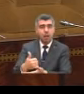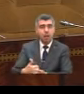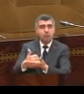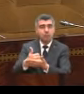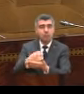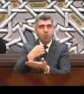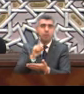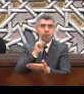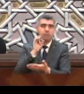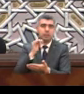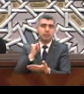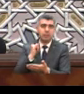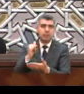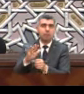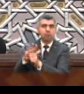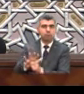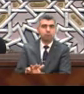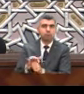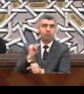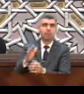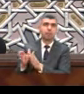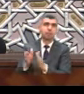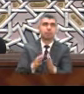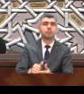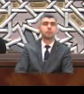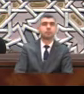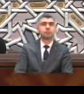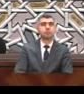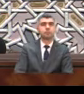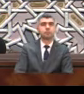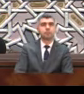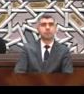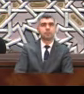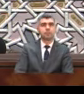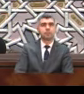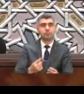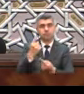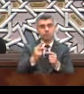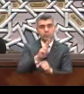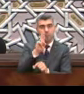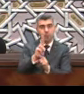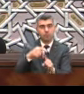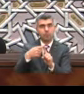النساء غتبقى الوضعية الهشاشة. شكرا سيدة الرئيسة. شكرا. هل هناك تعقيبات إضافية أخرى؟